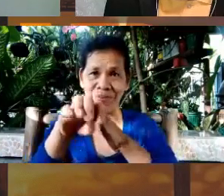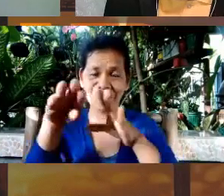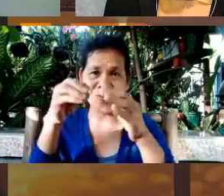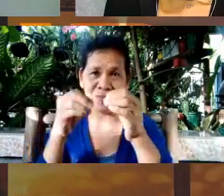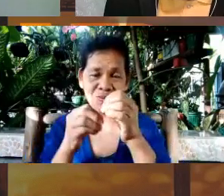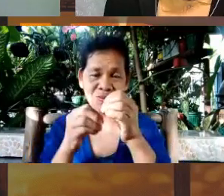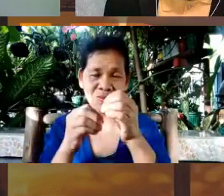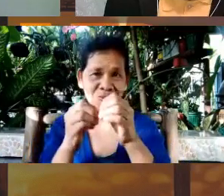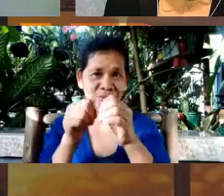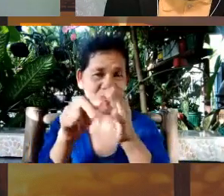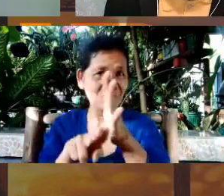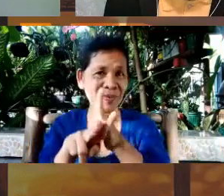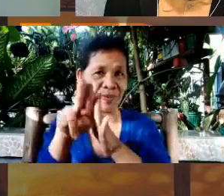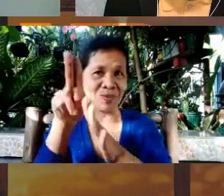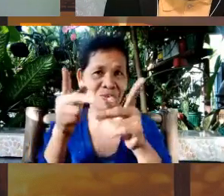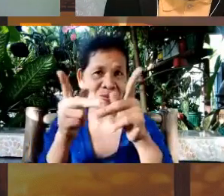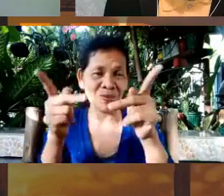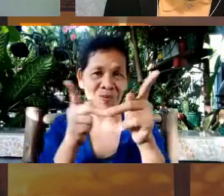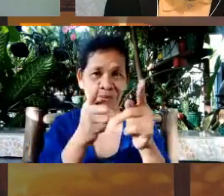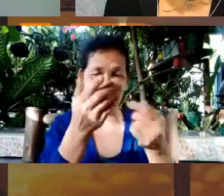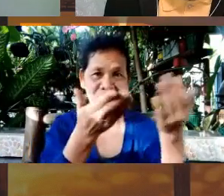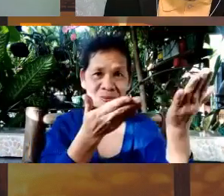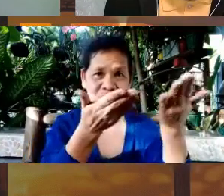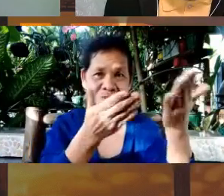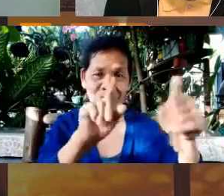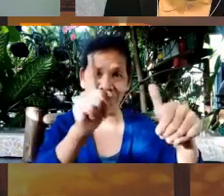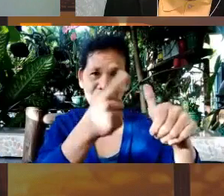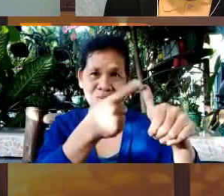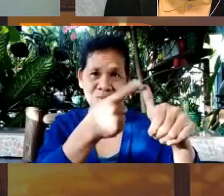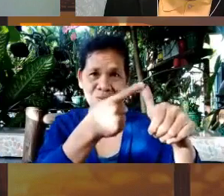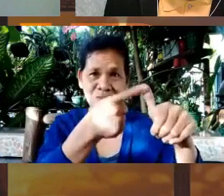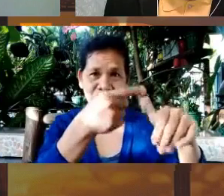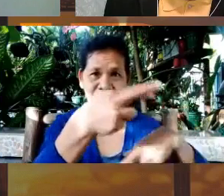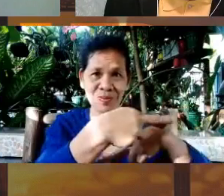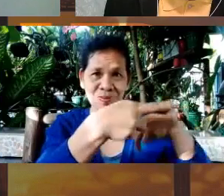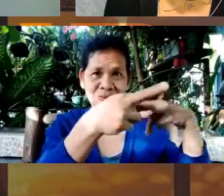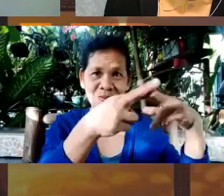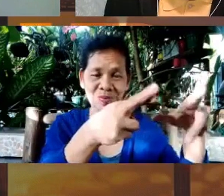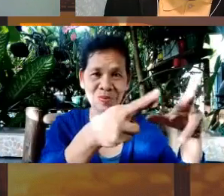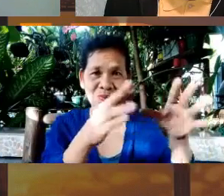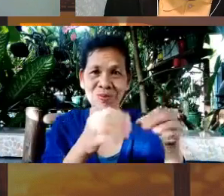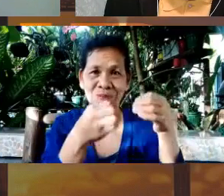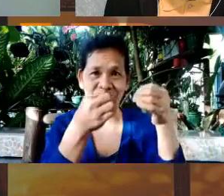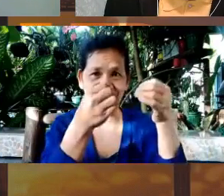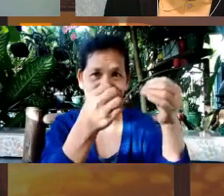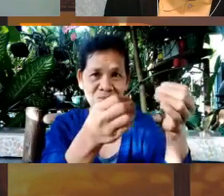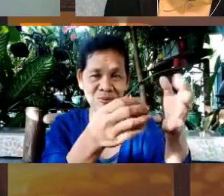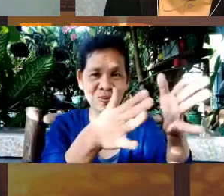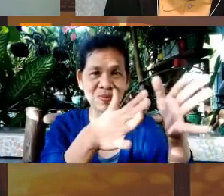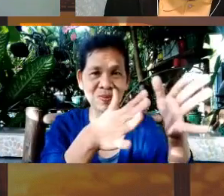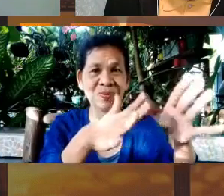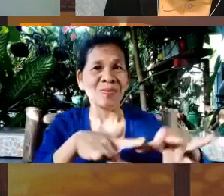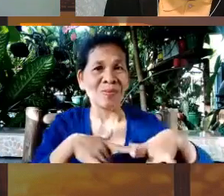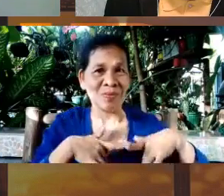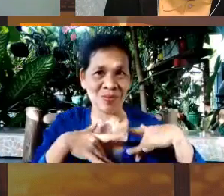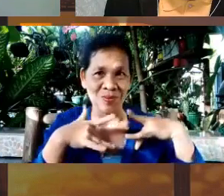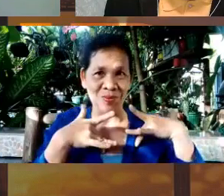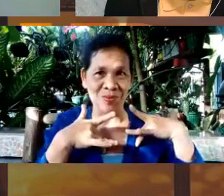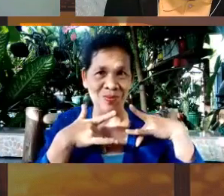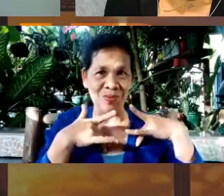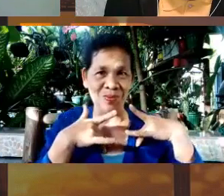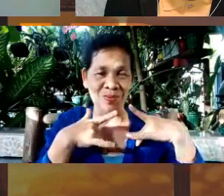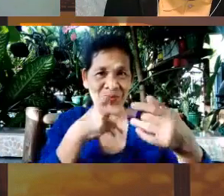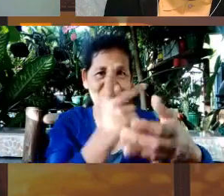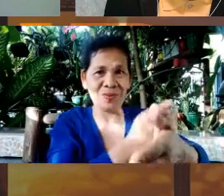unang apartment at representation po sa pag-alay ng kanyang buhay bilang kordero